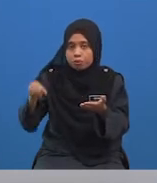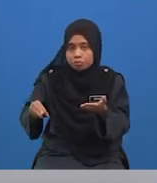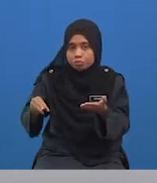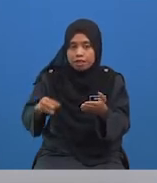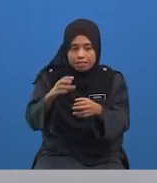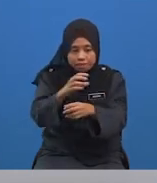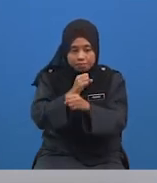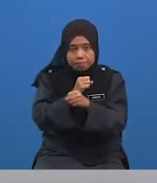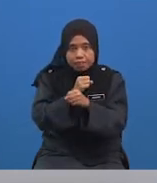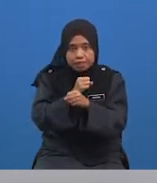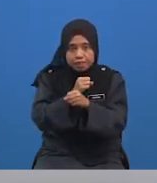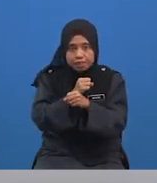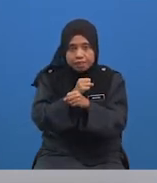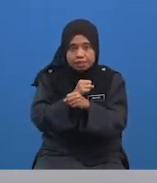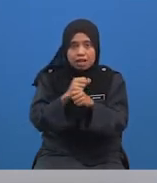murid-murid dapat